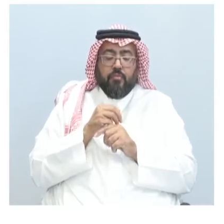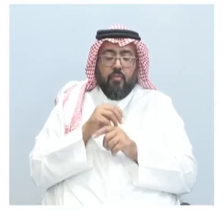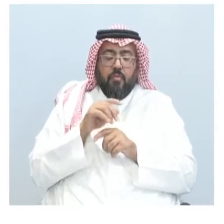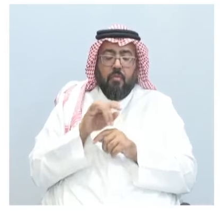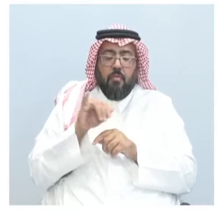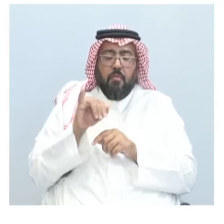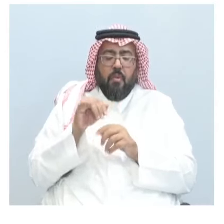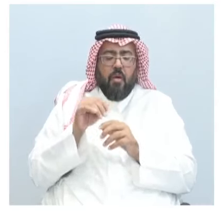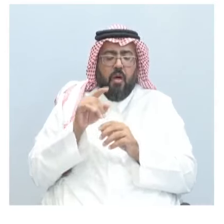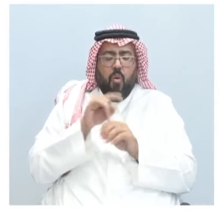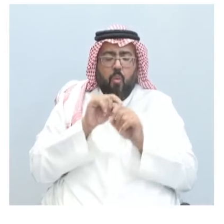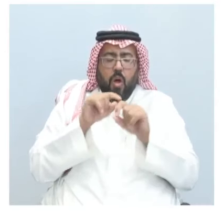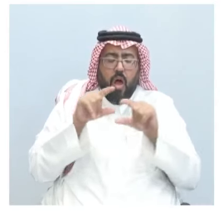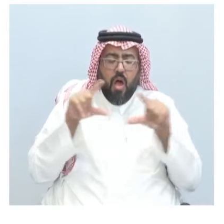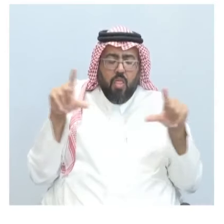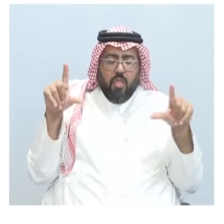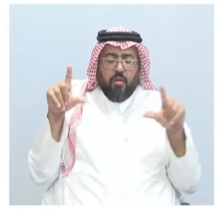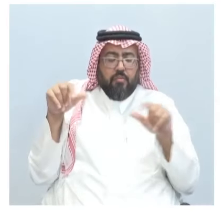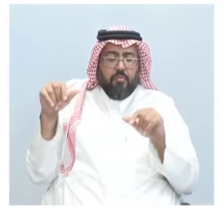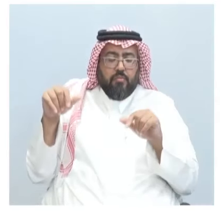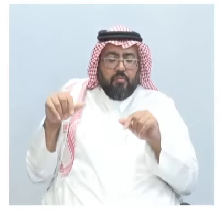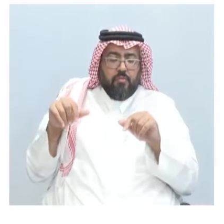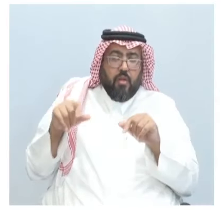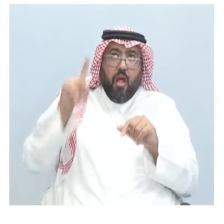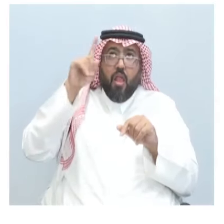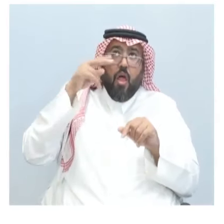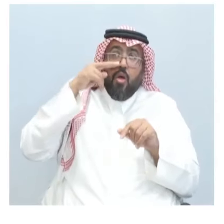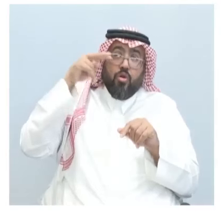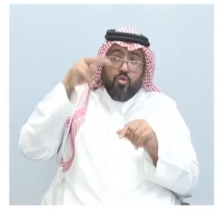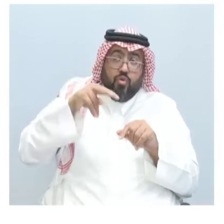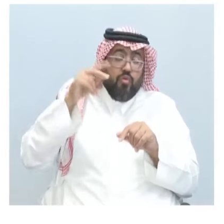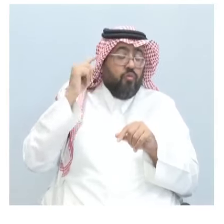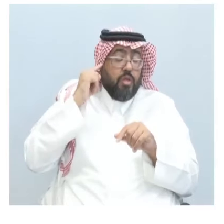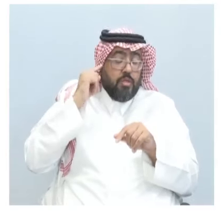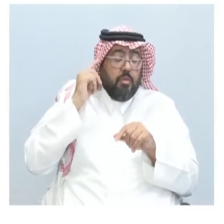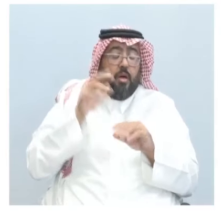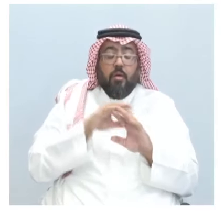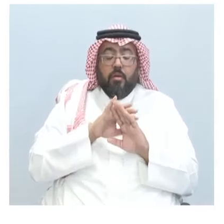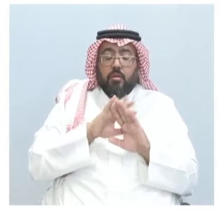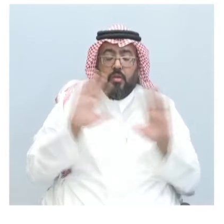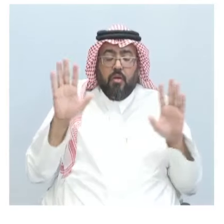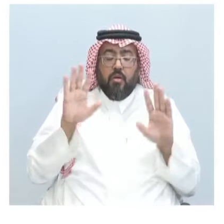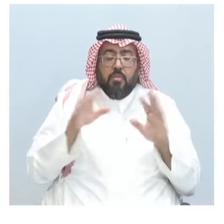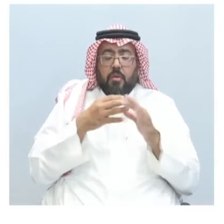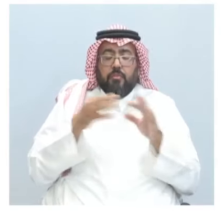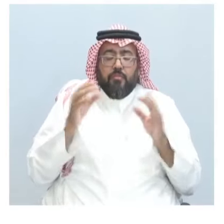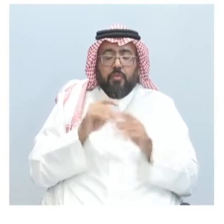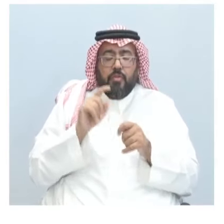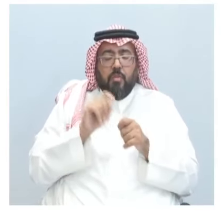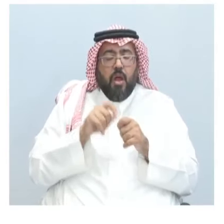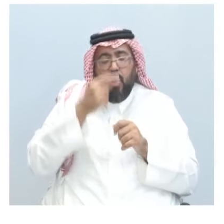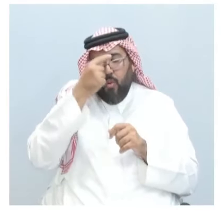لا يخفى علي من ذلك شيء الله سبحانه وتعالى لا يخفى عليه خافيه